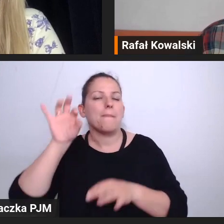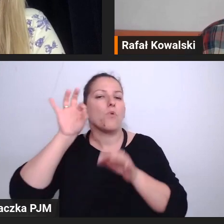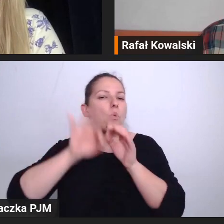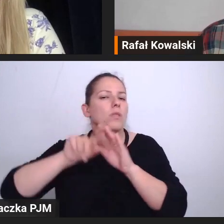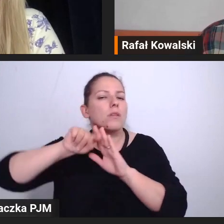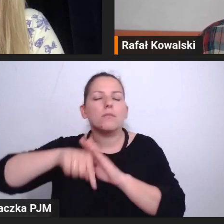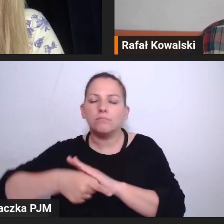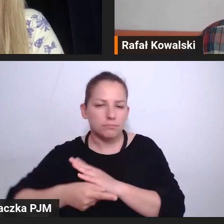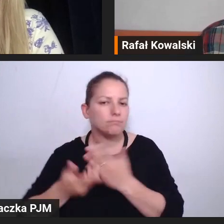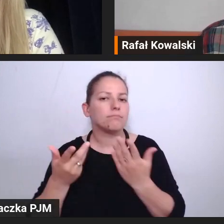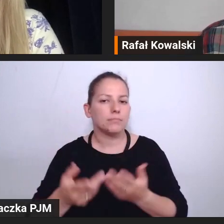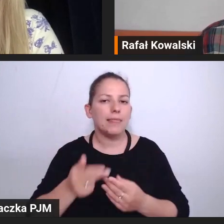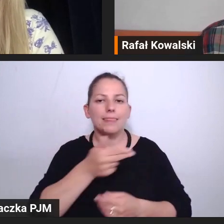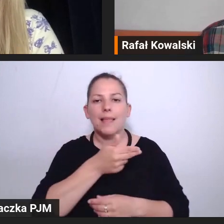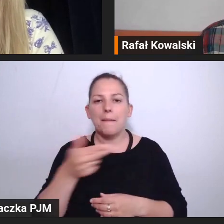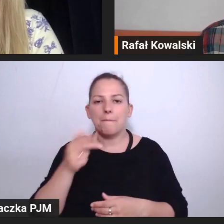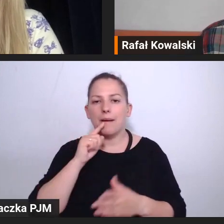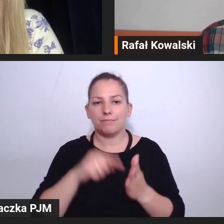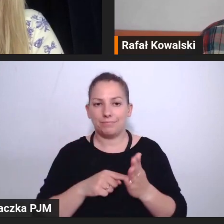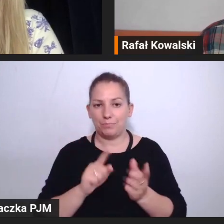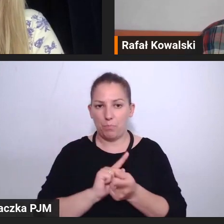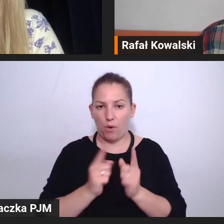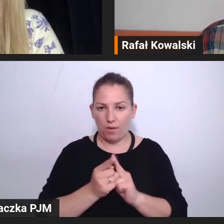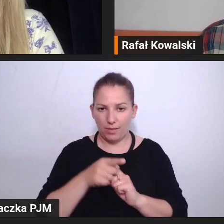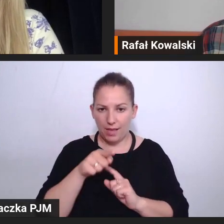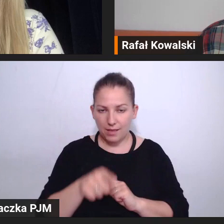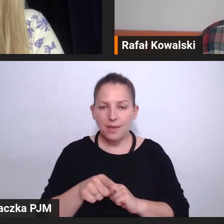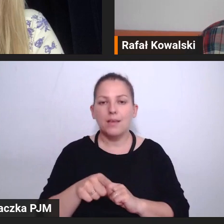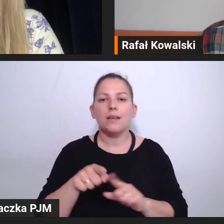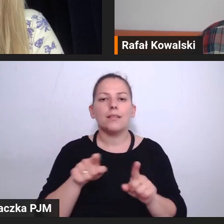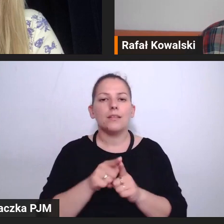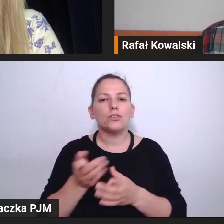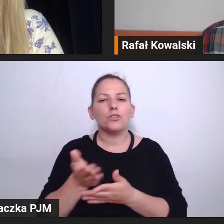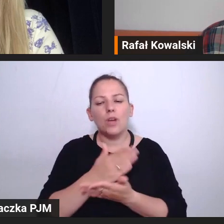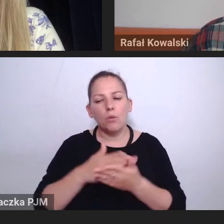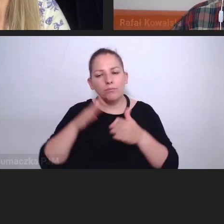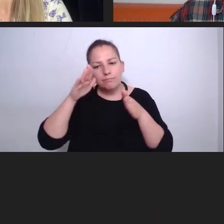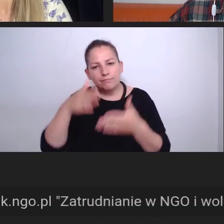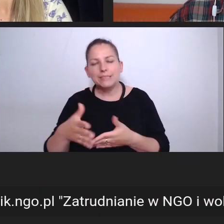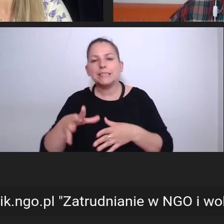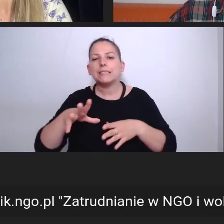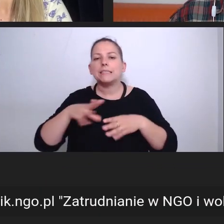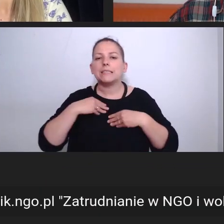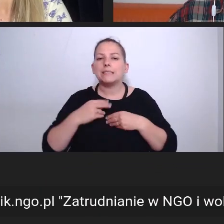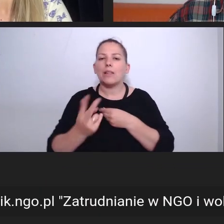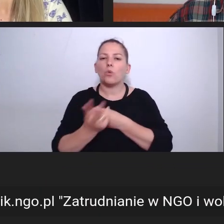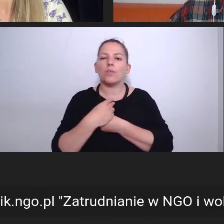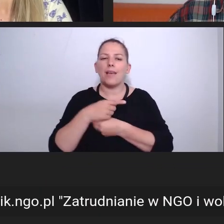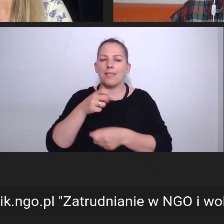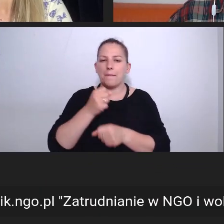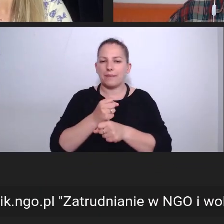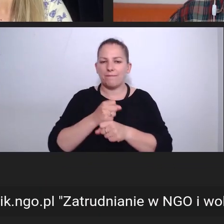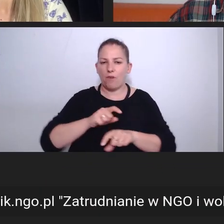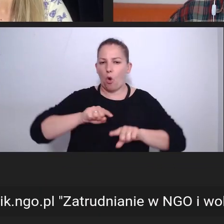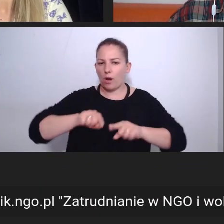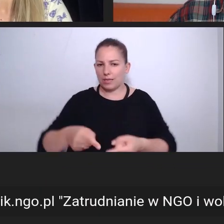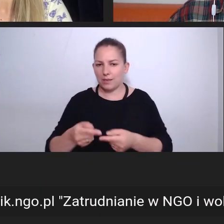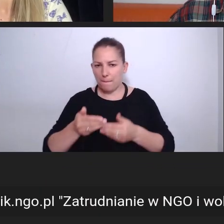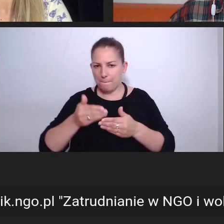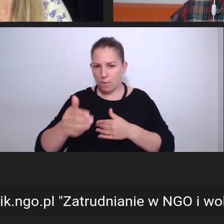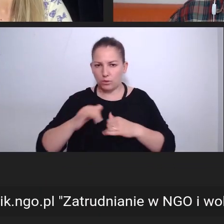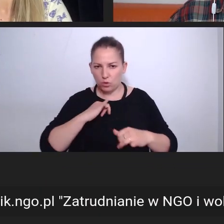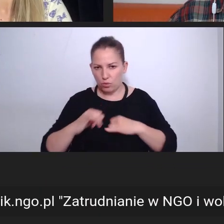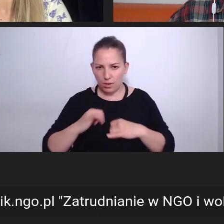temacie tego właśnie spotkania jest taki dział poświęcony zatrudnianiu pracowników w organizacji